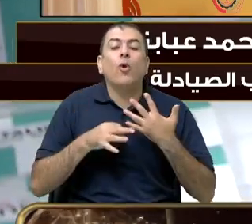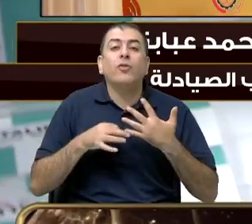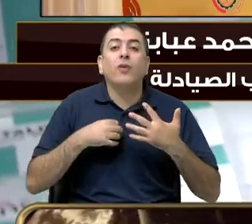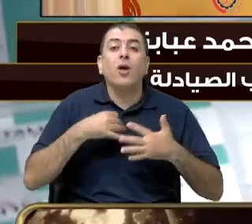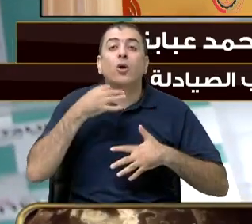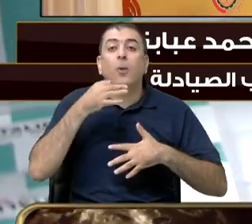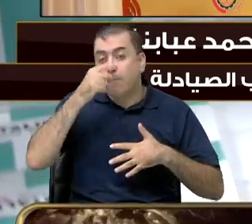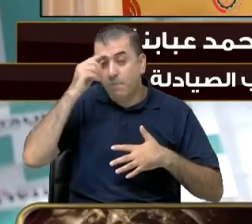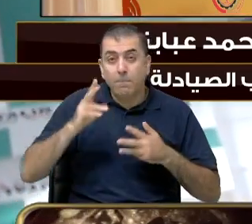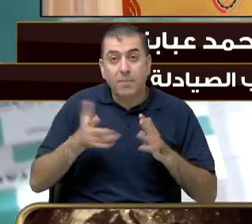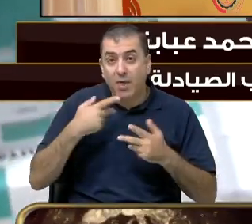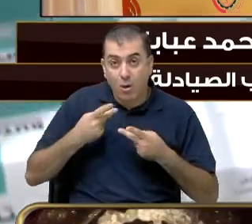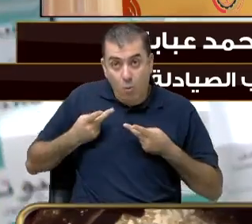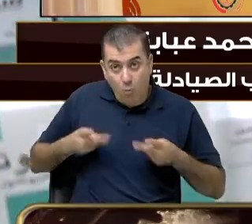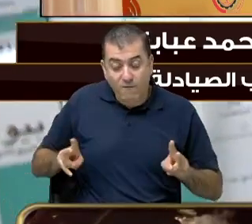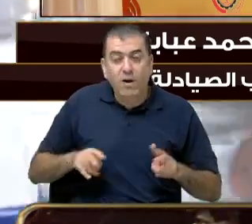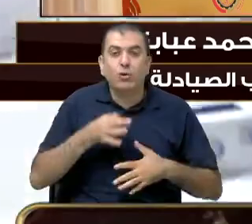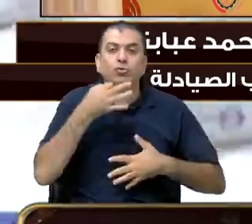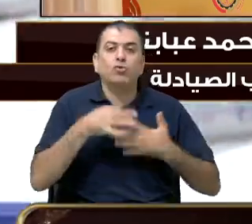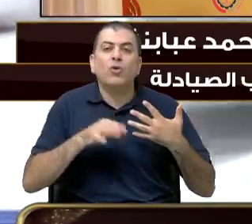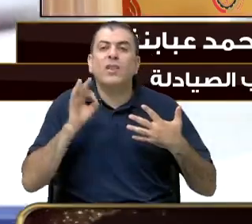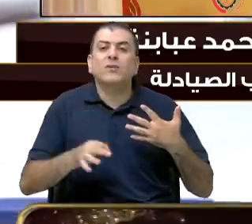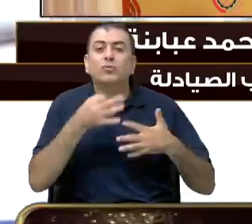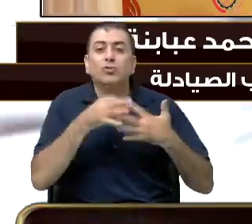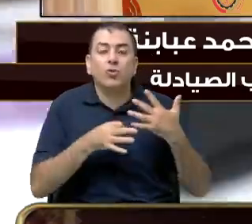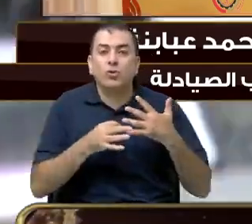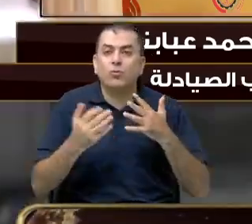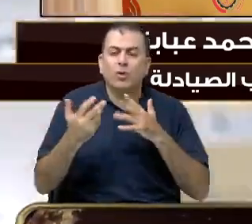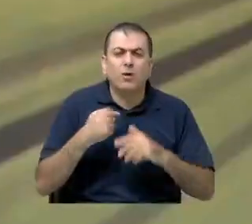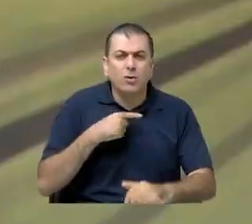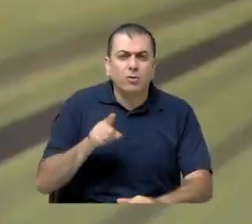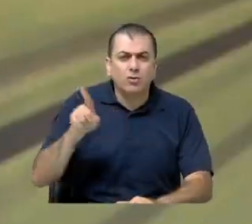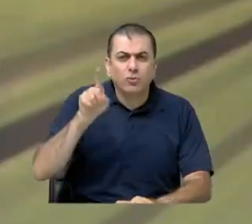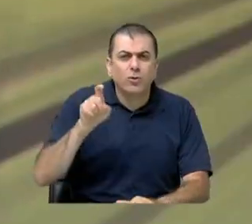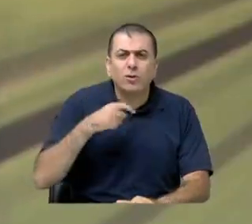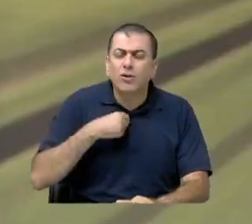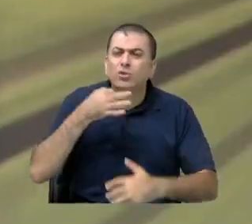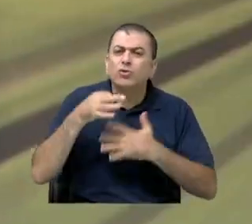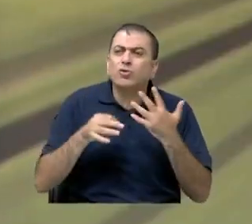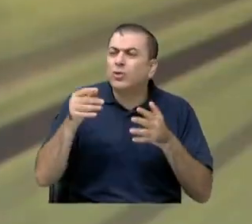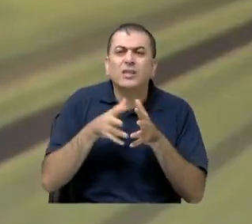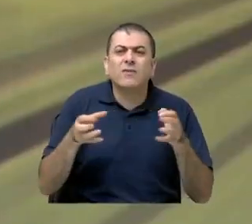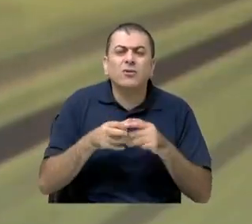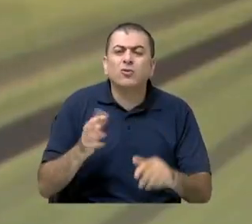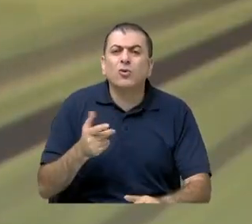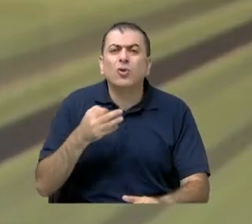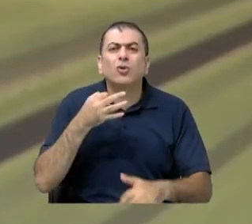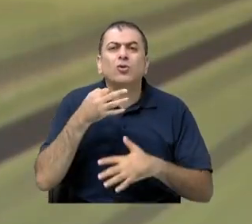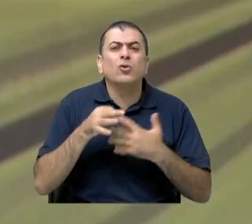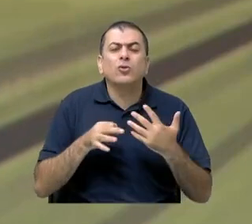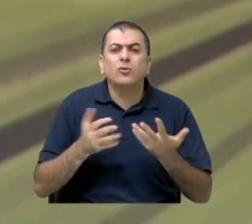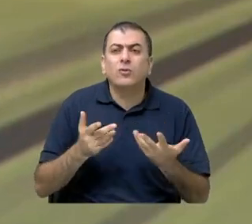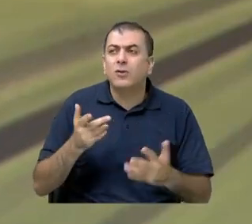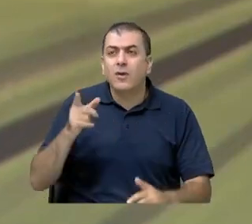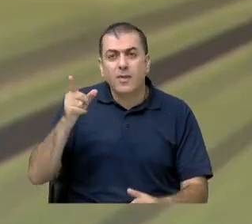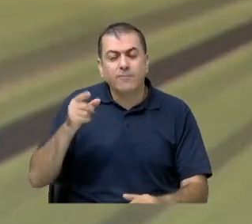بذلك. هذا إذا بدنا نسمح ضمن الأسس وضمن التشريعات. طب ما هي هذه الأسس والضوابط دكتور التي يعني